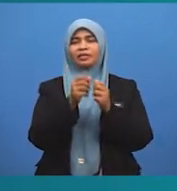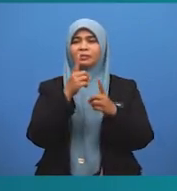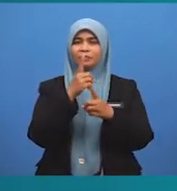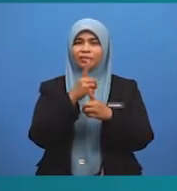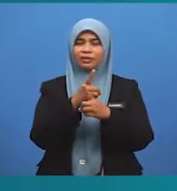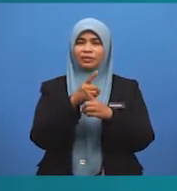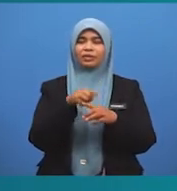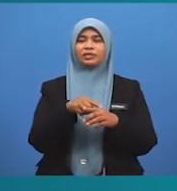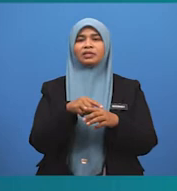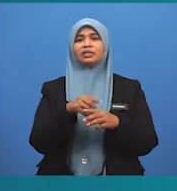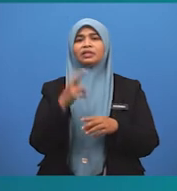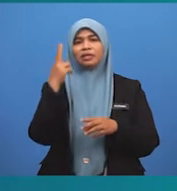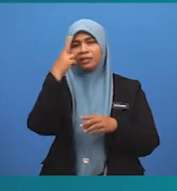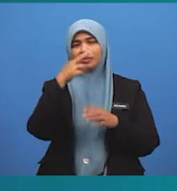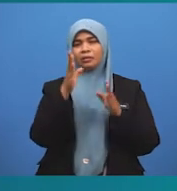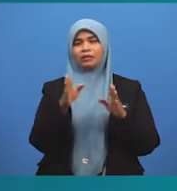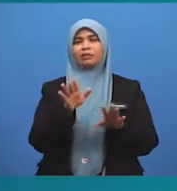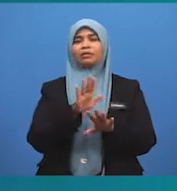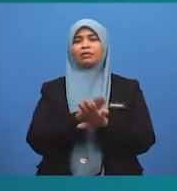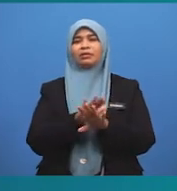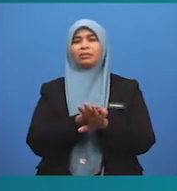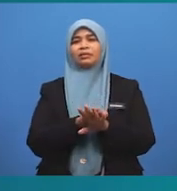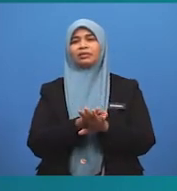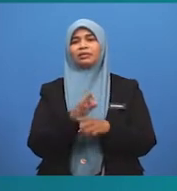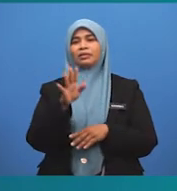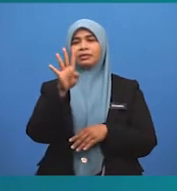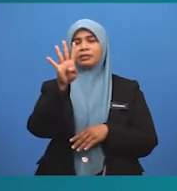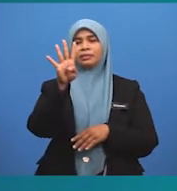di khalayak ramai. Yang keempat,